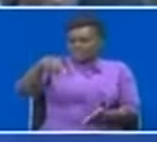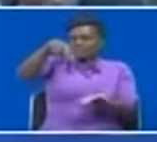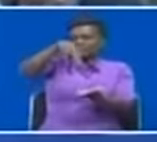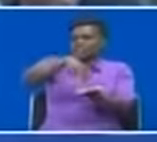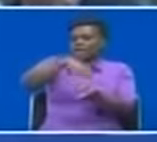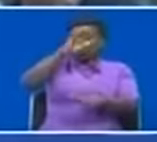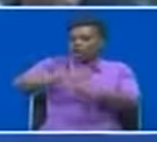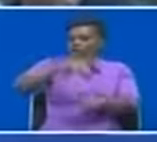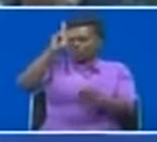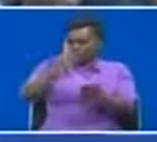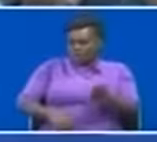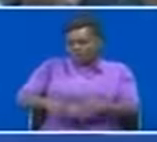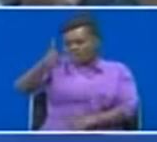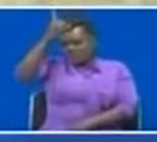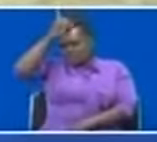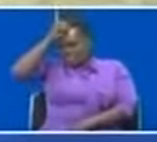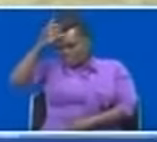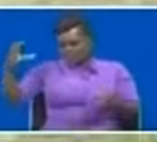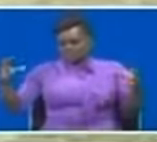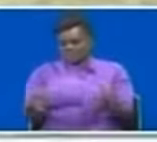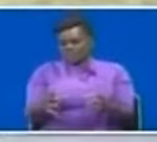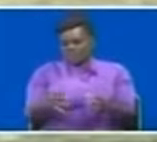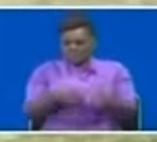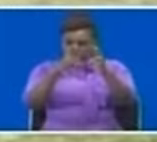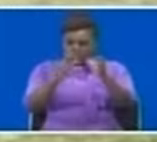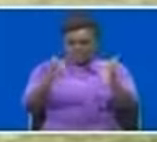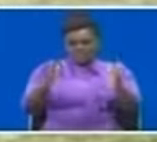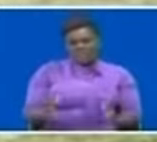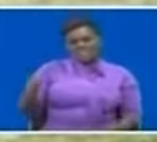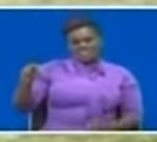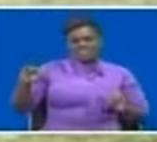re-election on Mashinani Party. Duncan Haimba, KTN News.